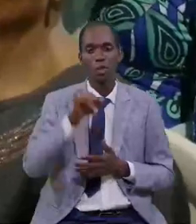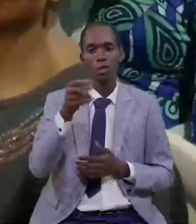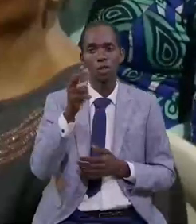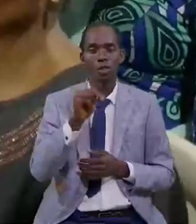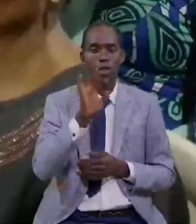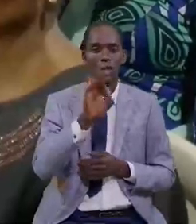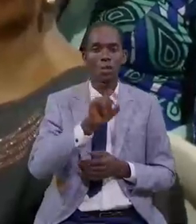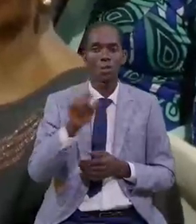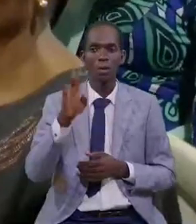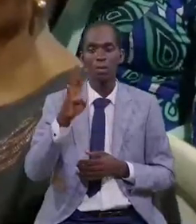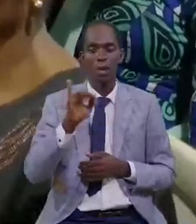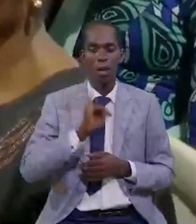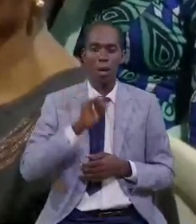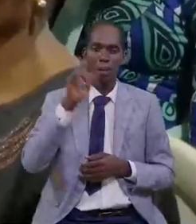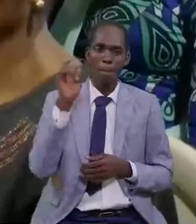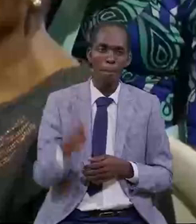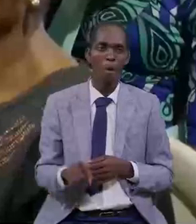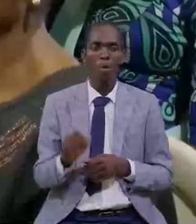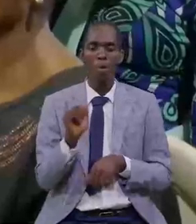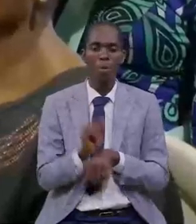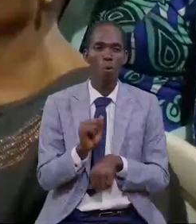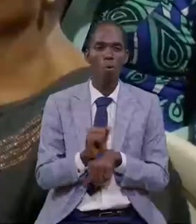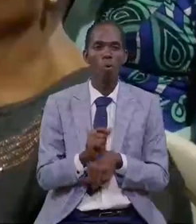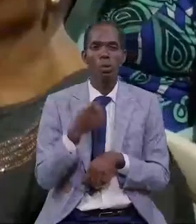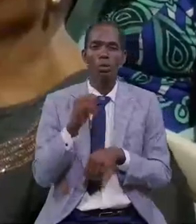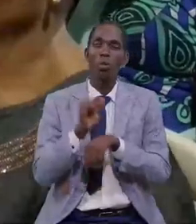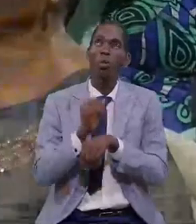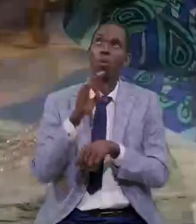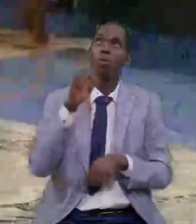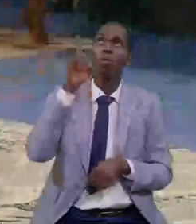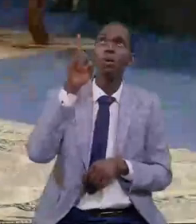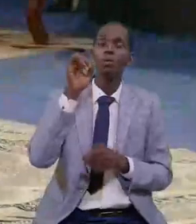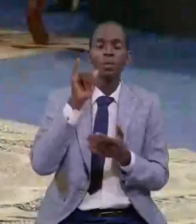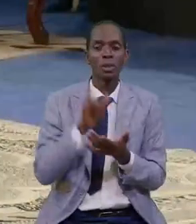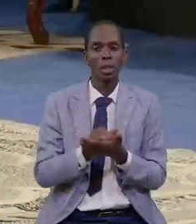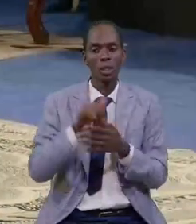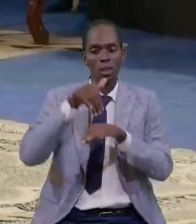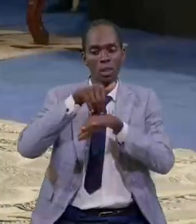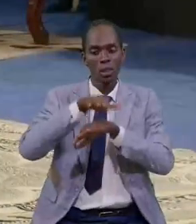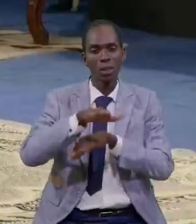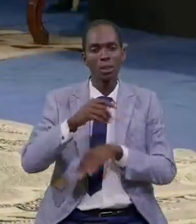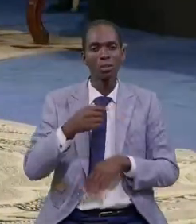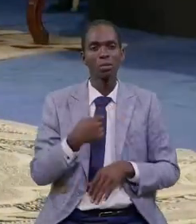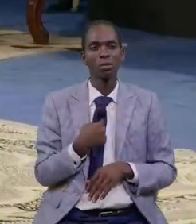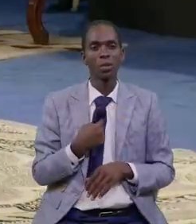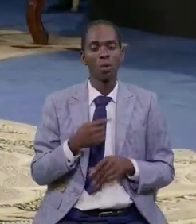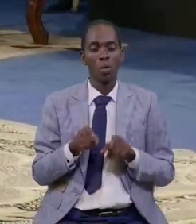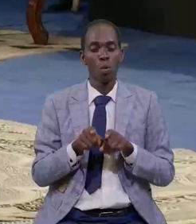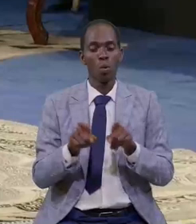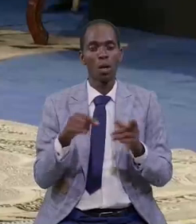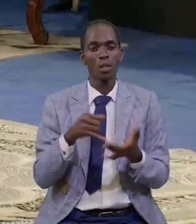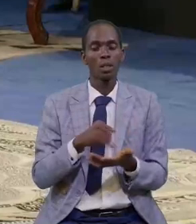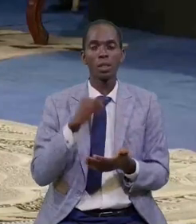4 il faut que je fasse tandis que les jours les de cel qui les œufs de CELI qui m'a